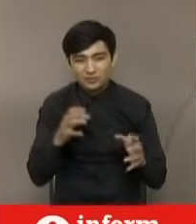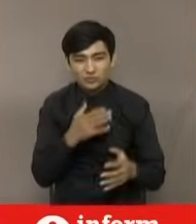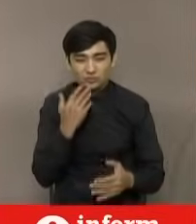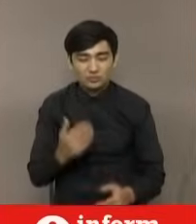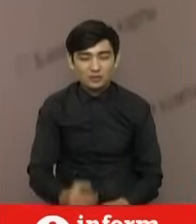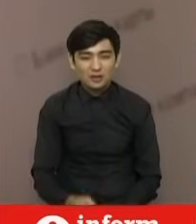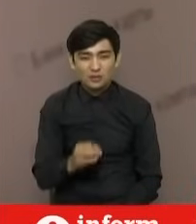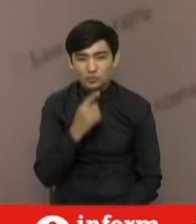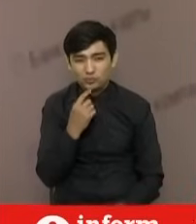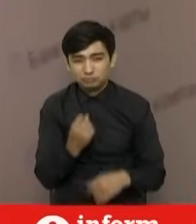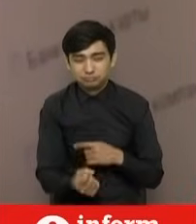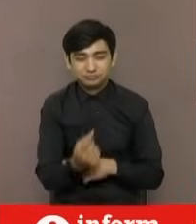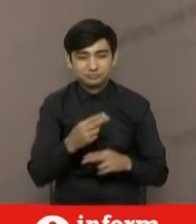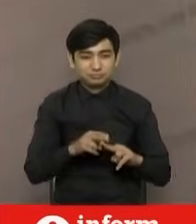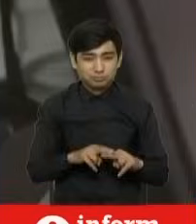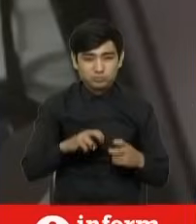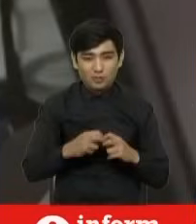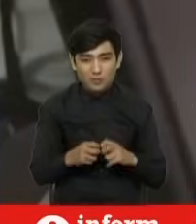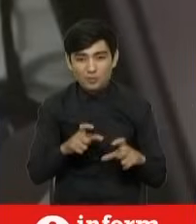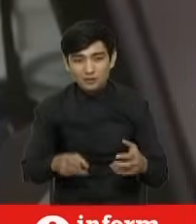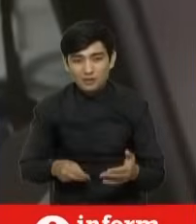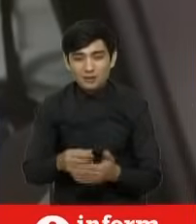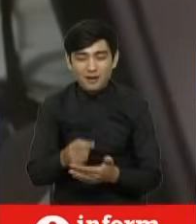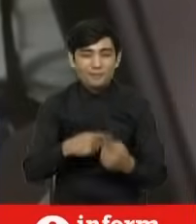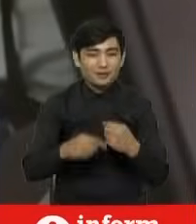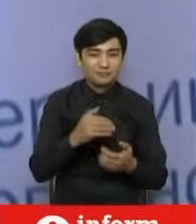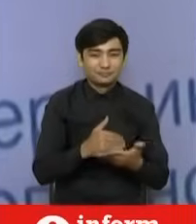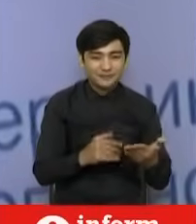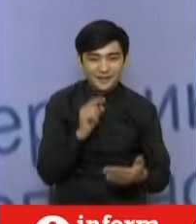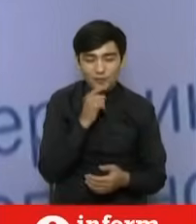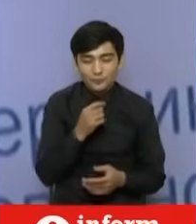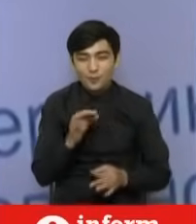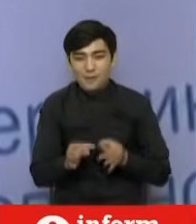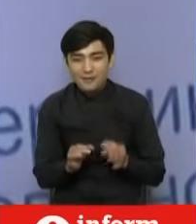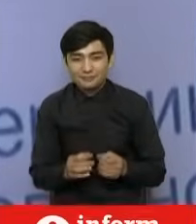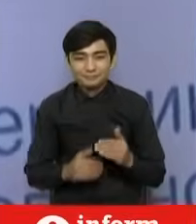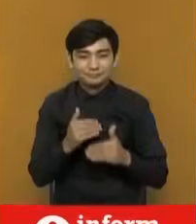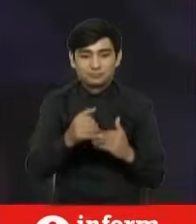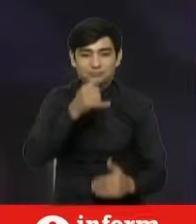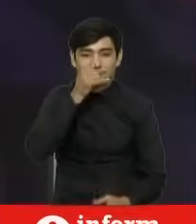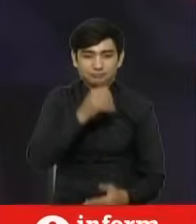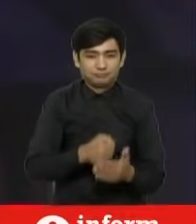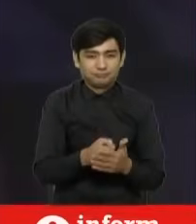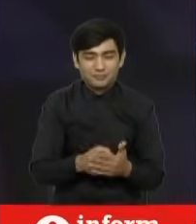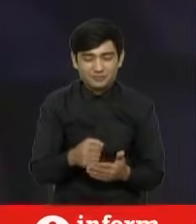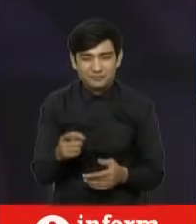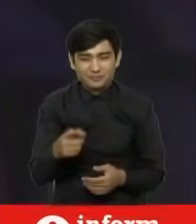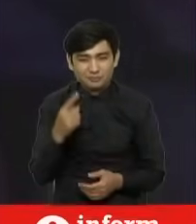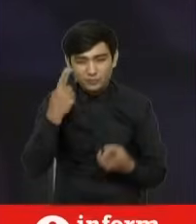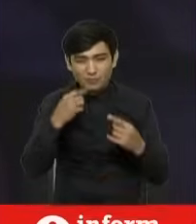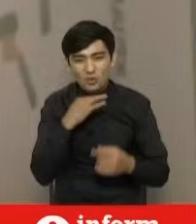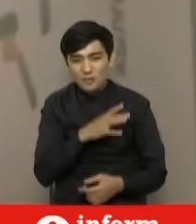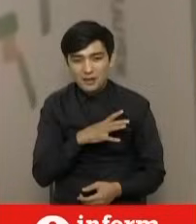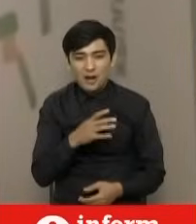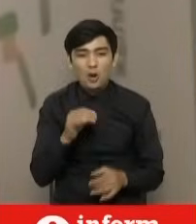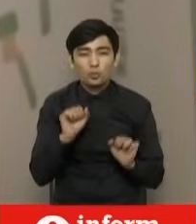эти трудности не позволяют проблемным заемщикам вернуться в ряды экономически активных граждан. По словам юристов, нужны послабления,